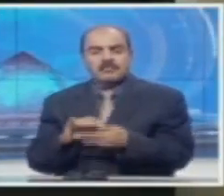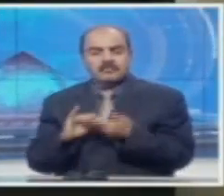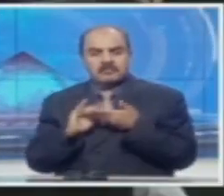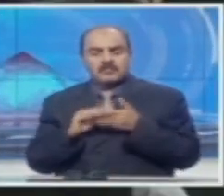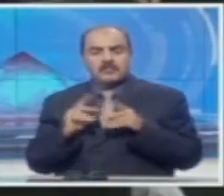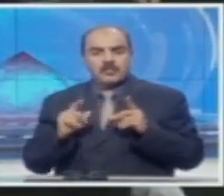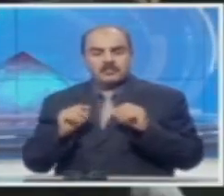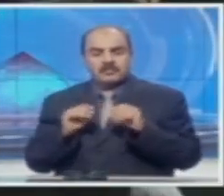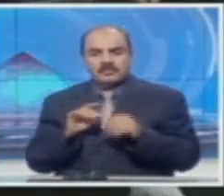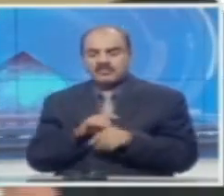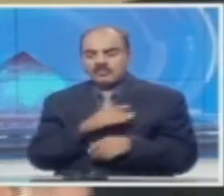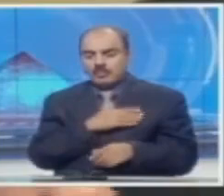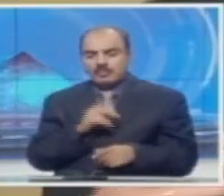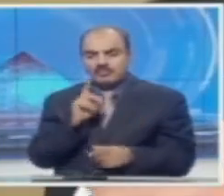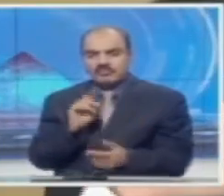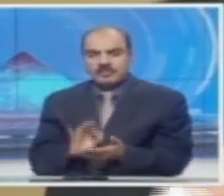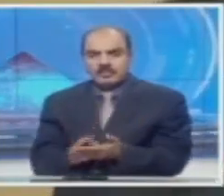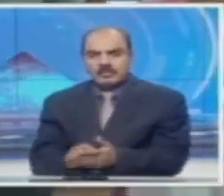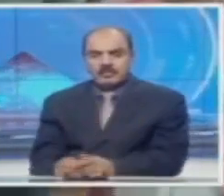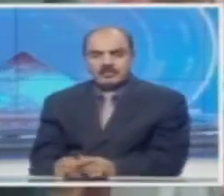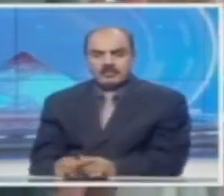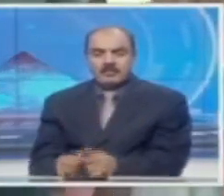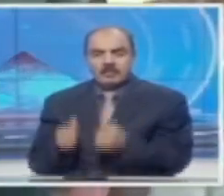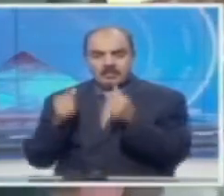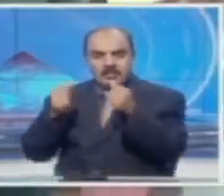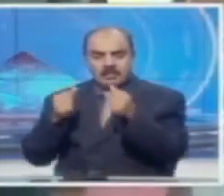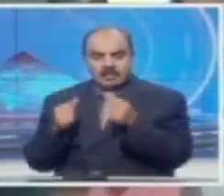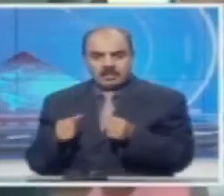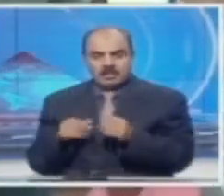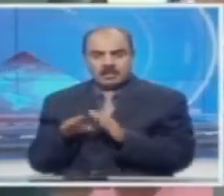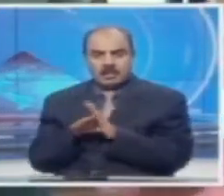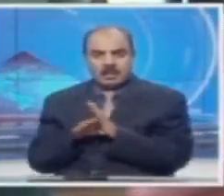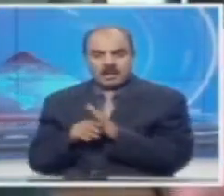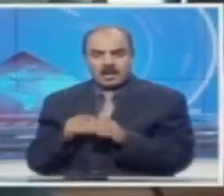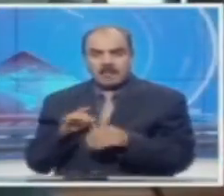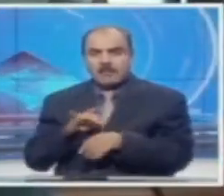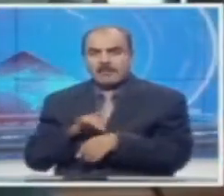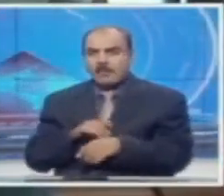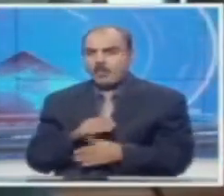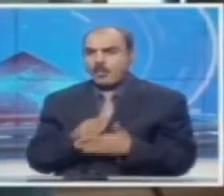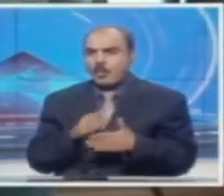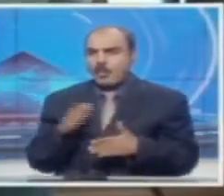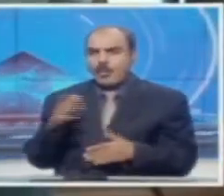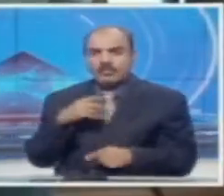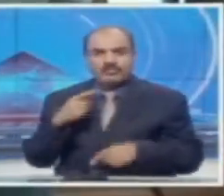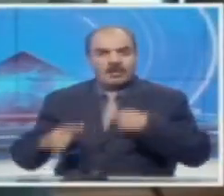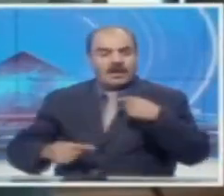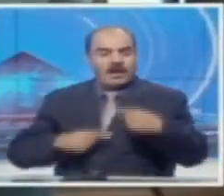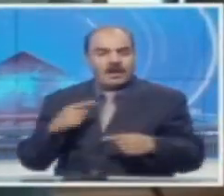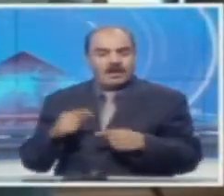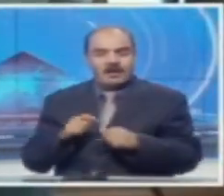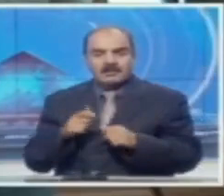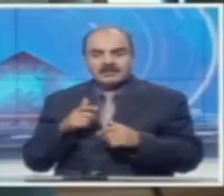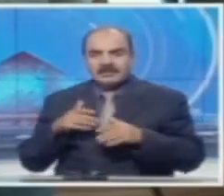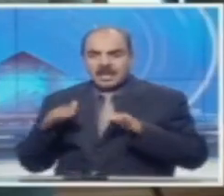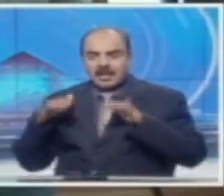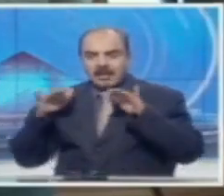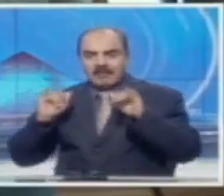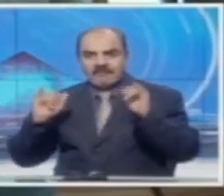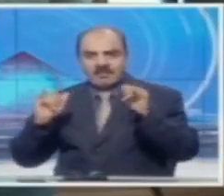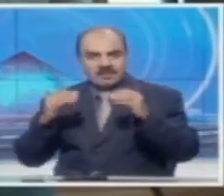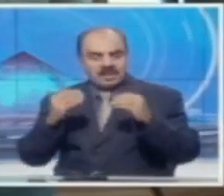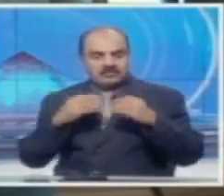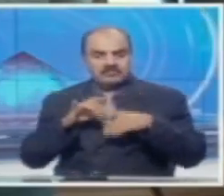في مستشفياتنا ان شاء الله. الإعلان عن اعتماد معايير المراكز الطبية العاملة في مجال السياحة العلاجية خطوة